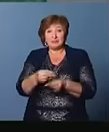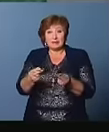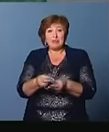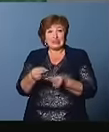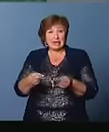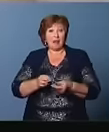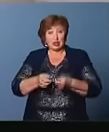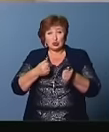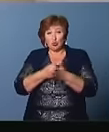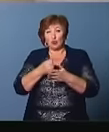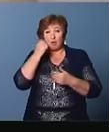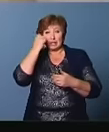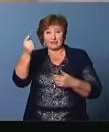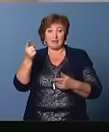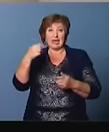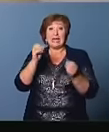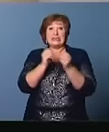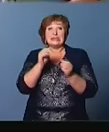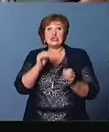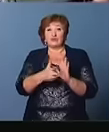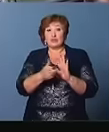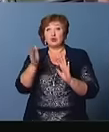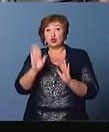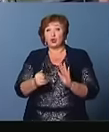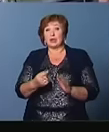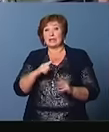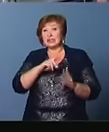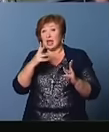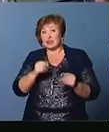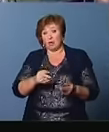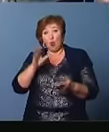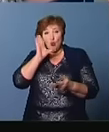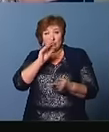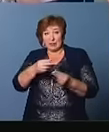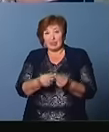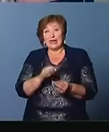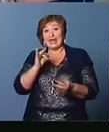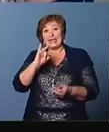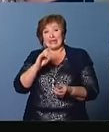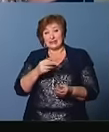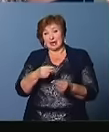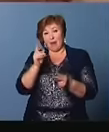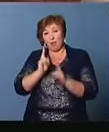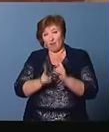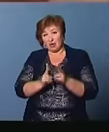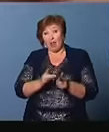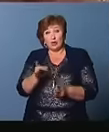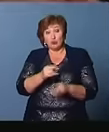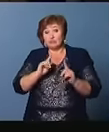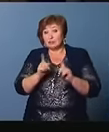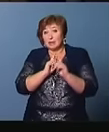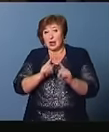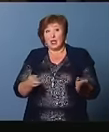стряпанными пельменями. 10 800 штук пельменей за день успевают налепить игринские повара. В районе просто чрезвычайное